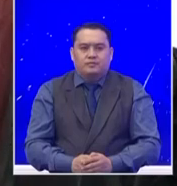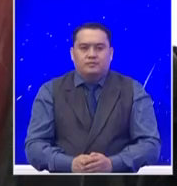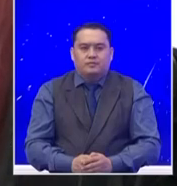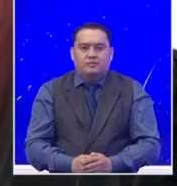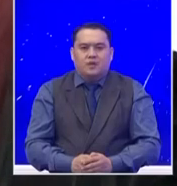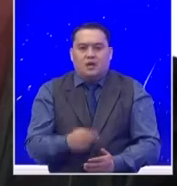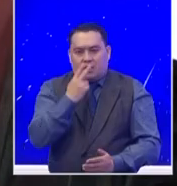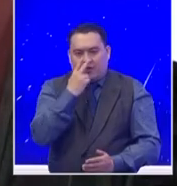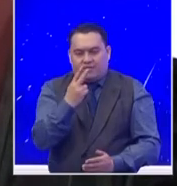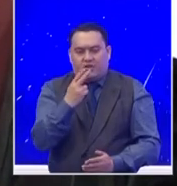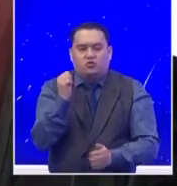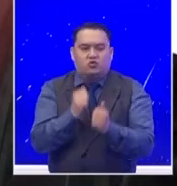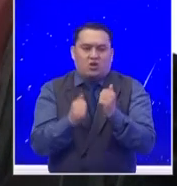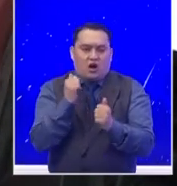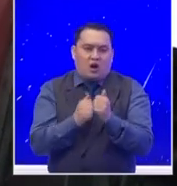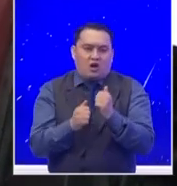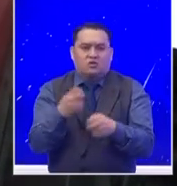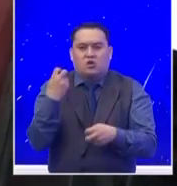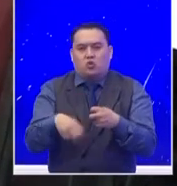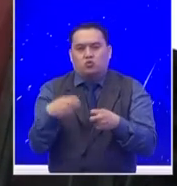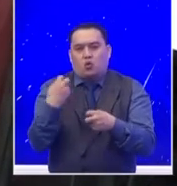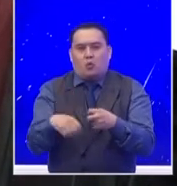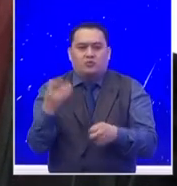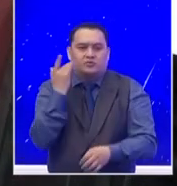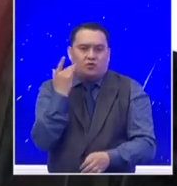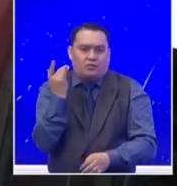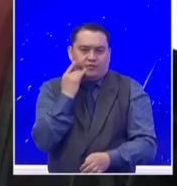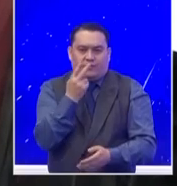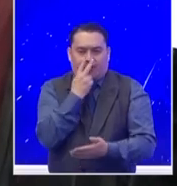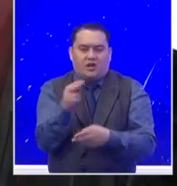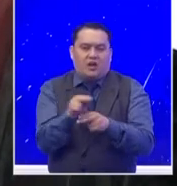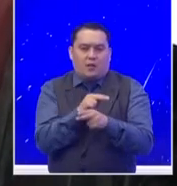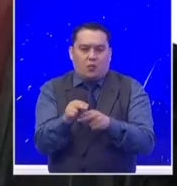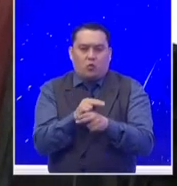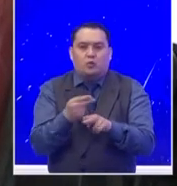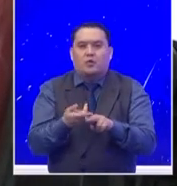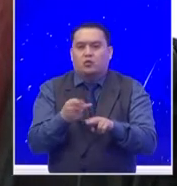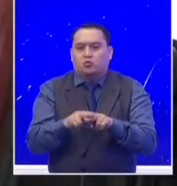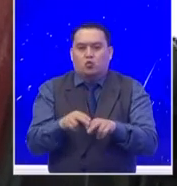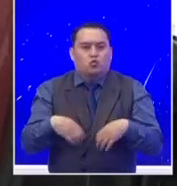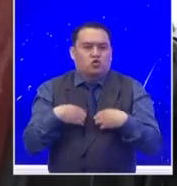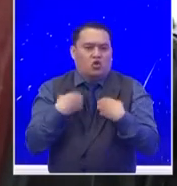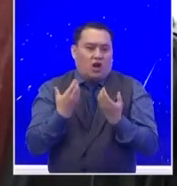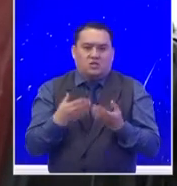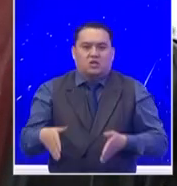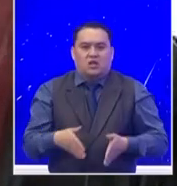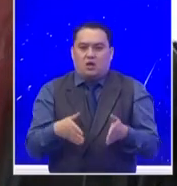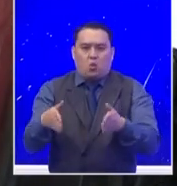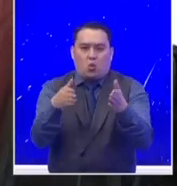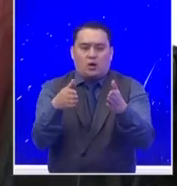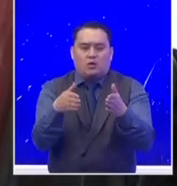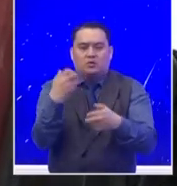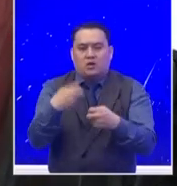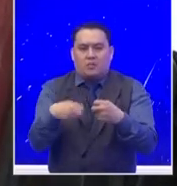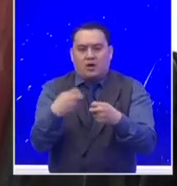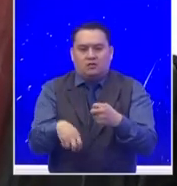По дороге я очень часто встречаю легковушки, стоящие на обочине, и монтируются, потому что дорога в ужасном состоянии, поэтому часто